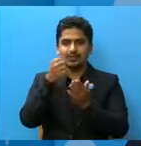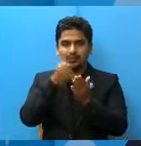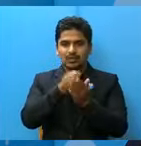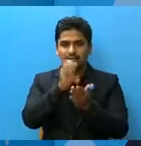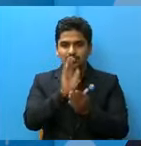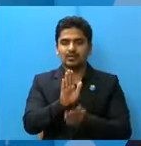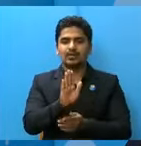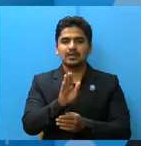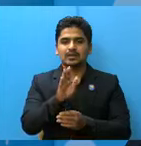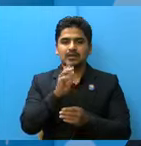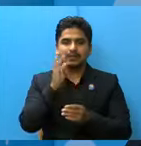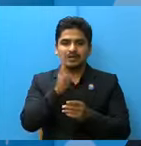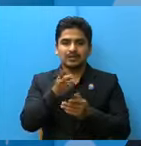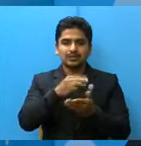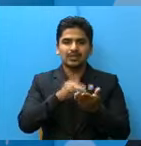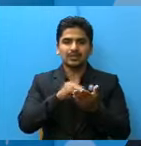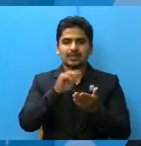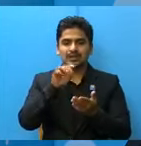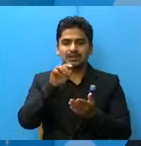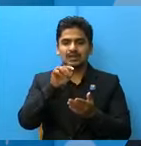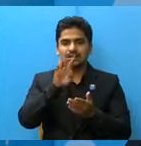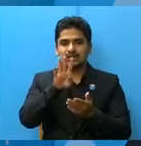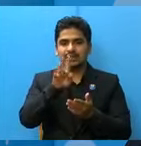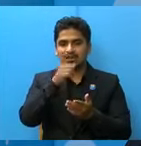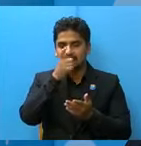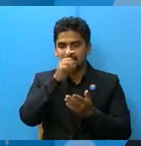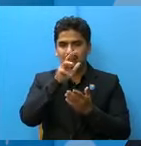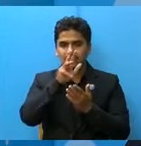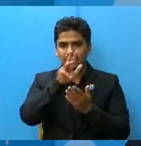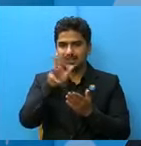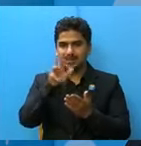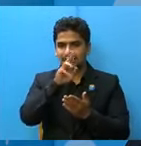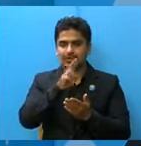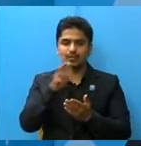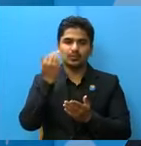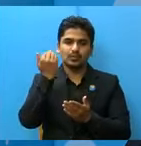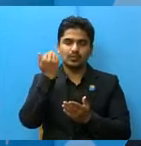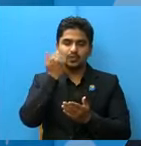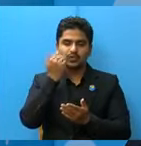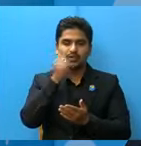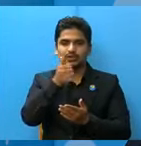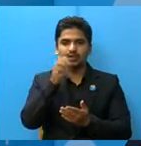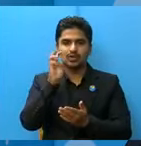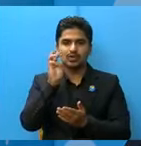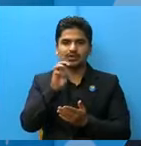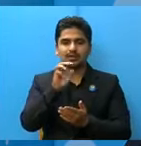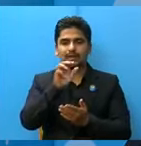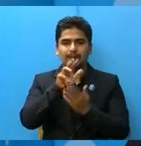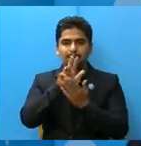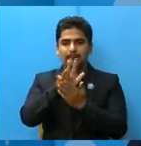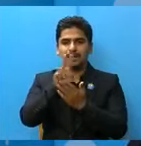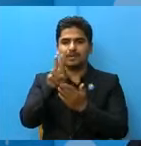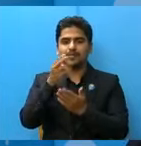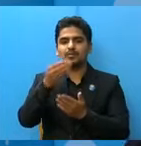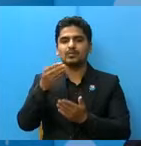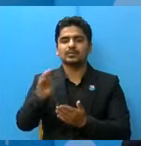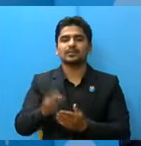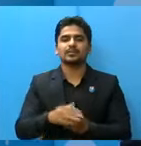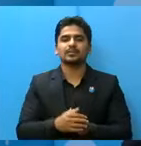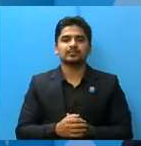तेस्मद्दे महिला 4,099 जना रप पूरुष 6,092 हुनुँँचा